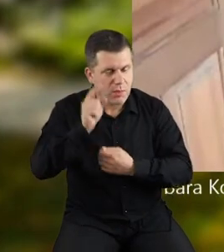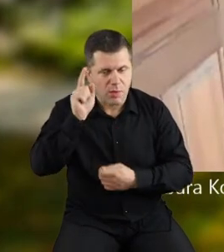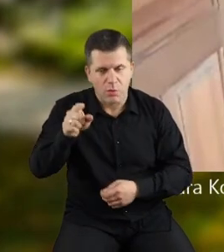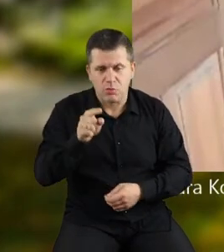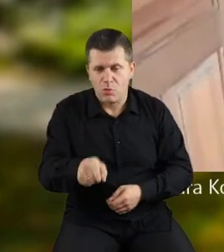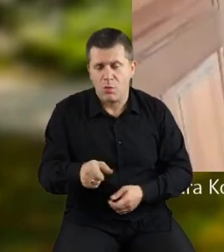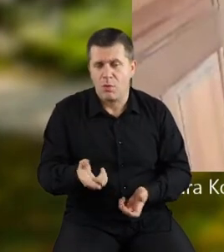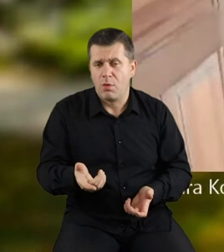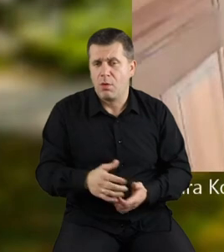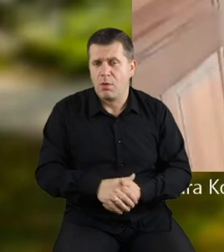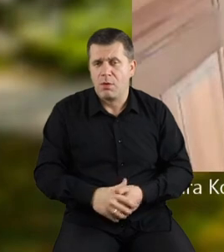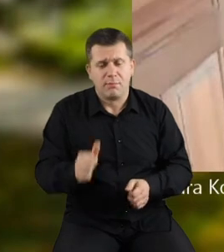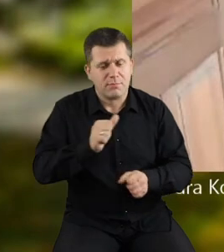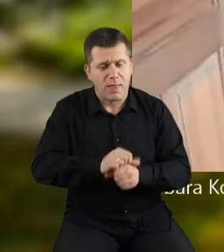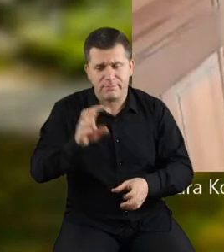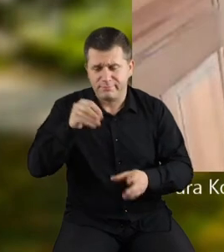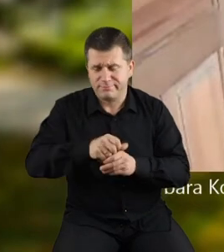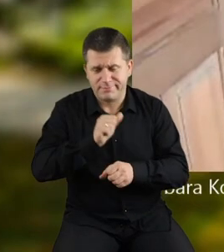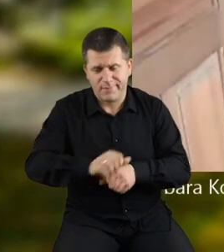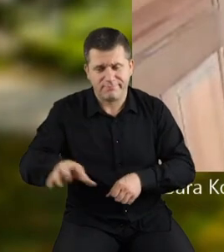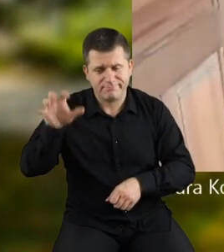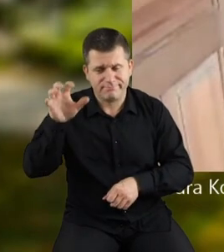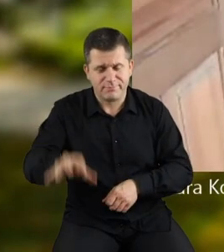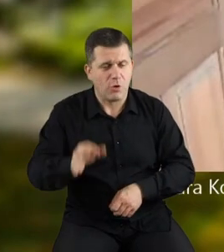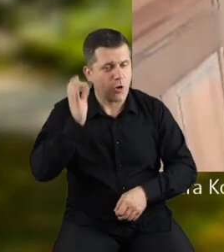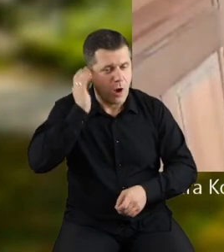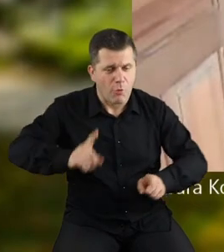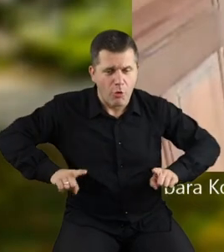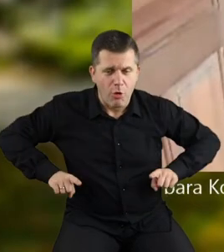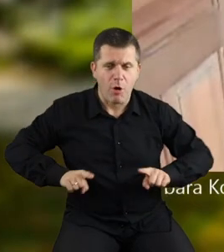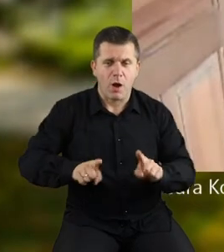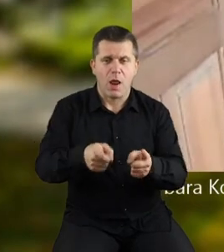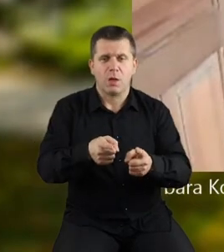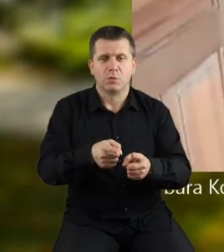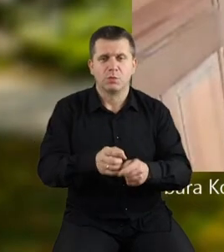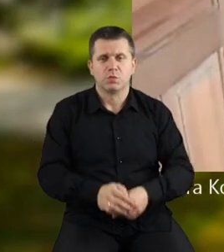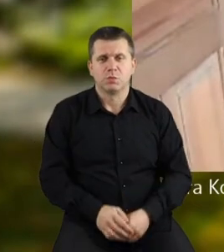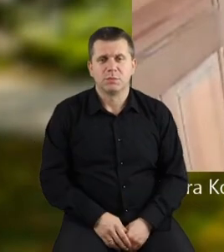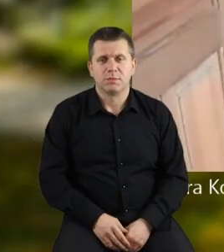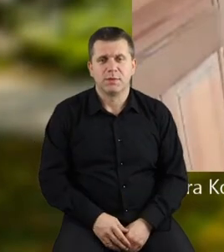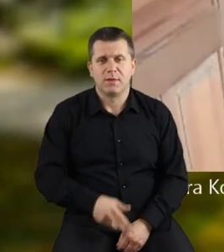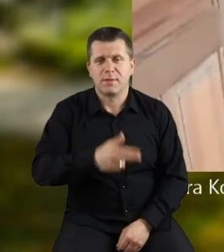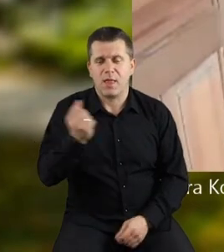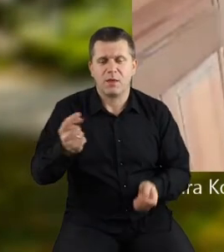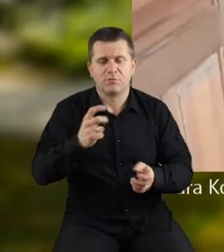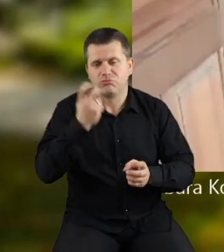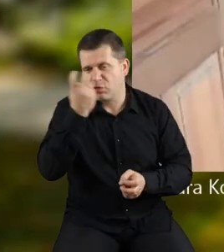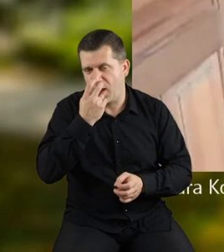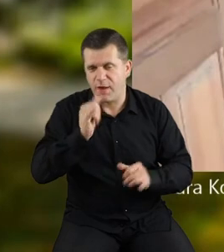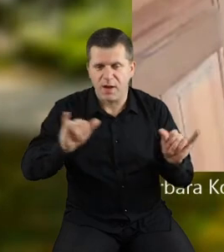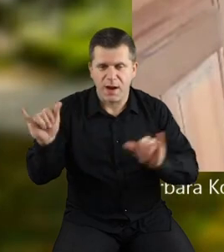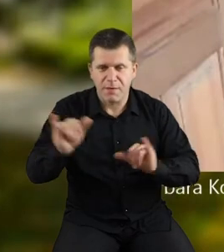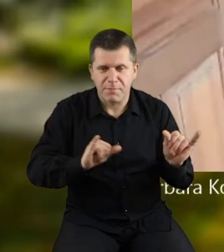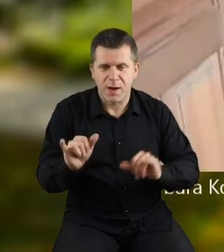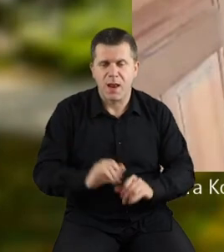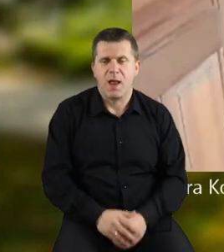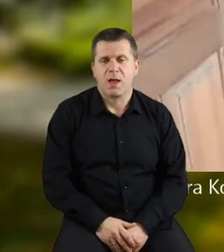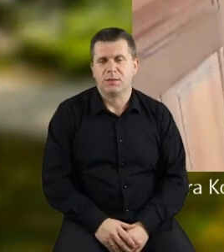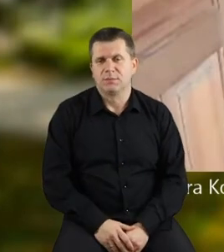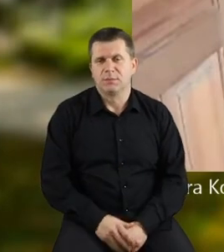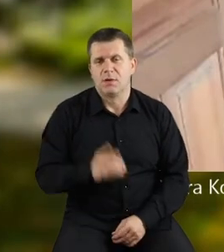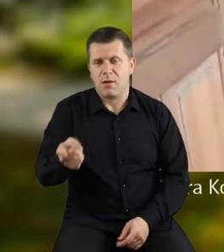fantastycznego dzieje, to stoją za tym kobiety. To one organizują i najciekawsze imprezy